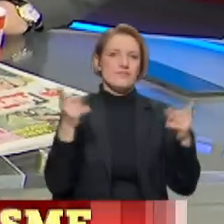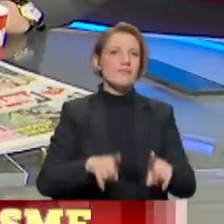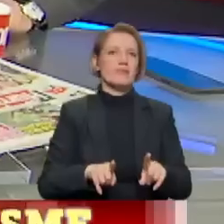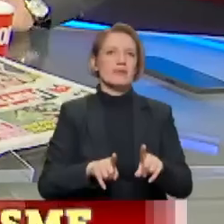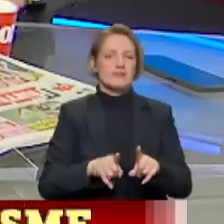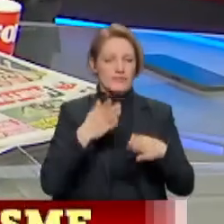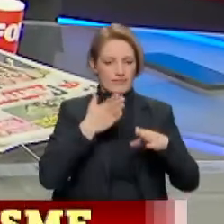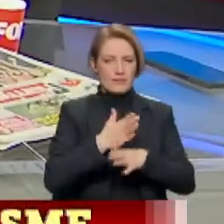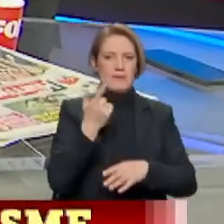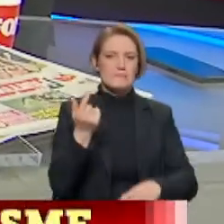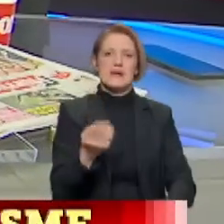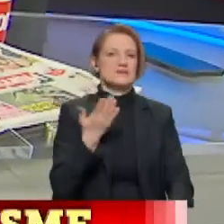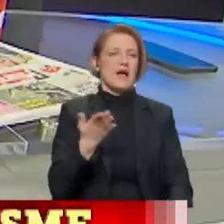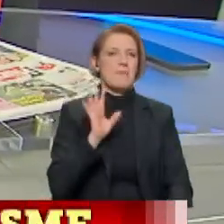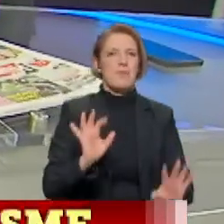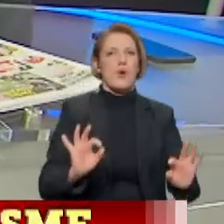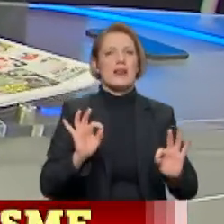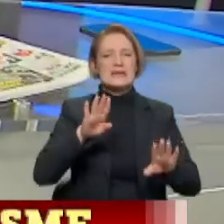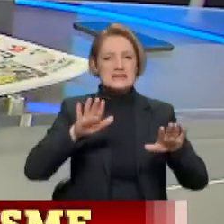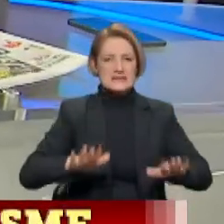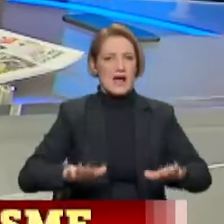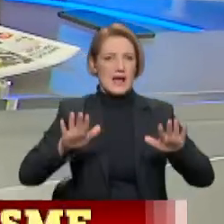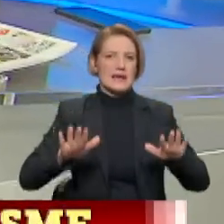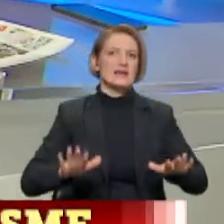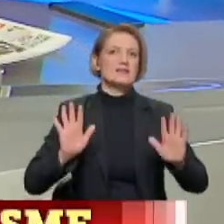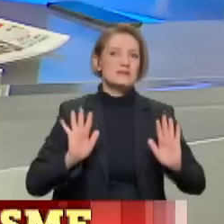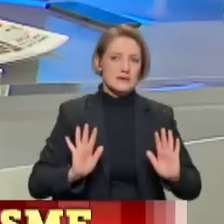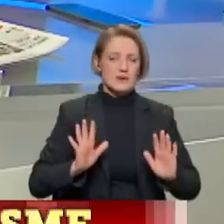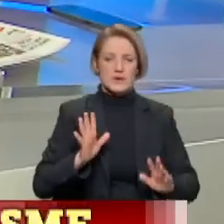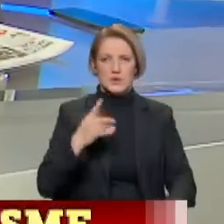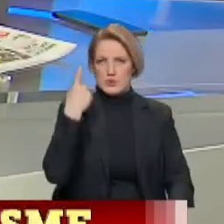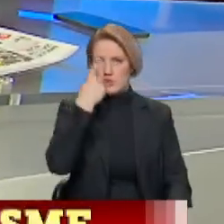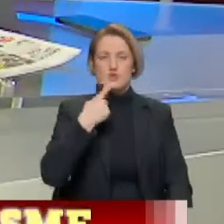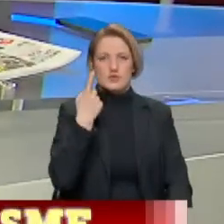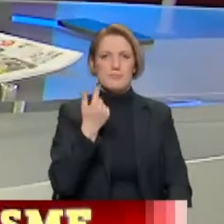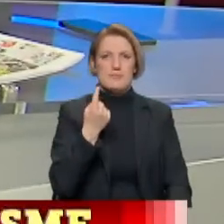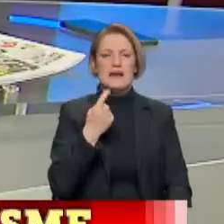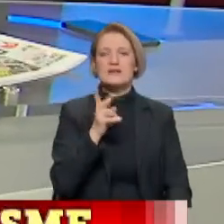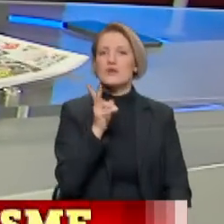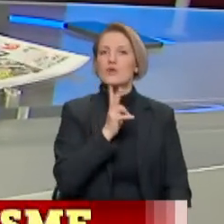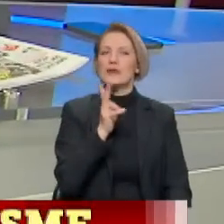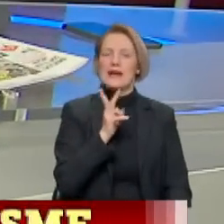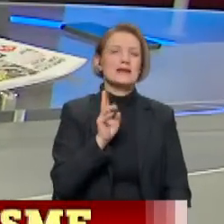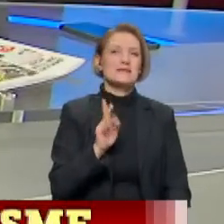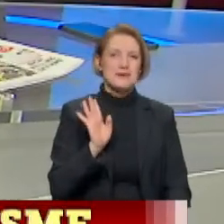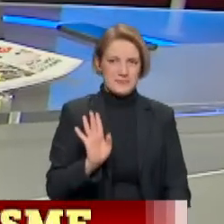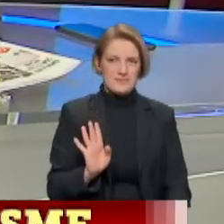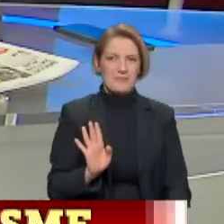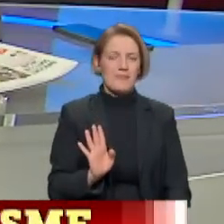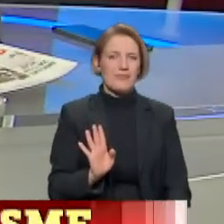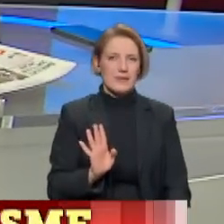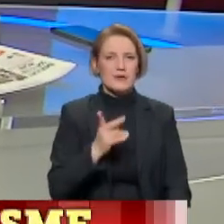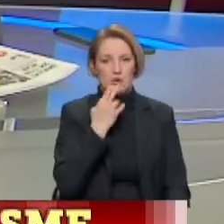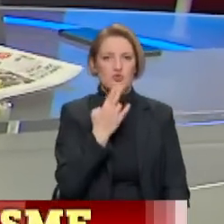buluşmasında aslında biraz daha böyle sakin tondan ve yüzü de biraz böyle tebessüm eder